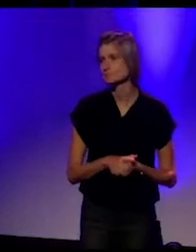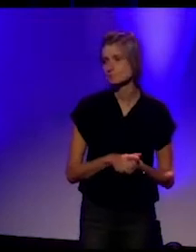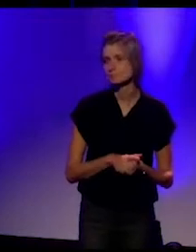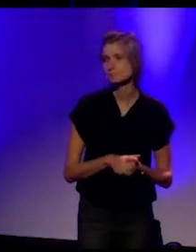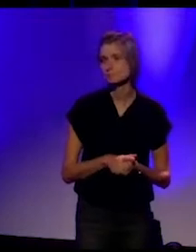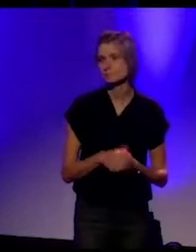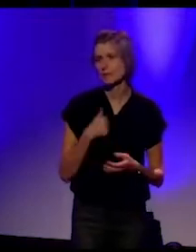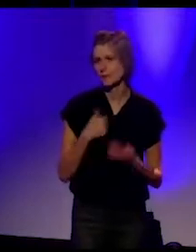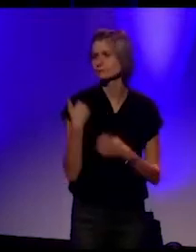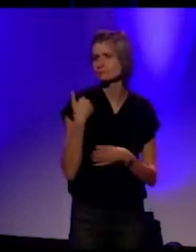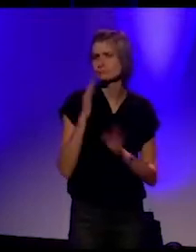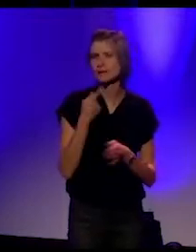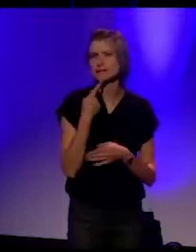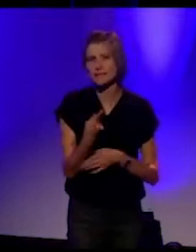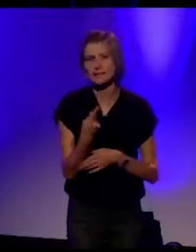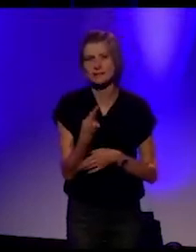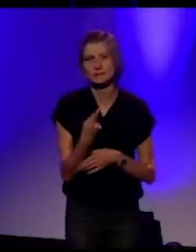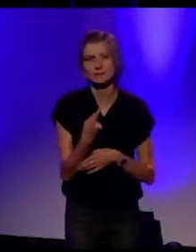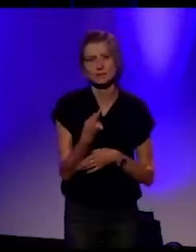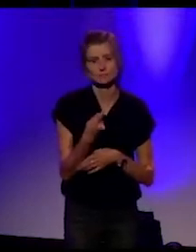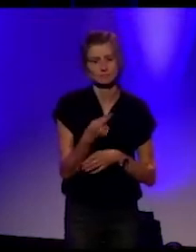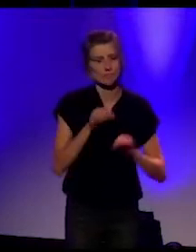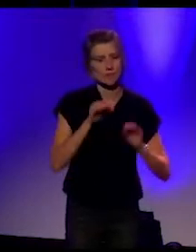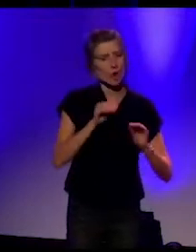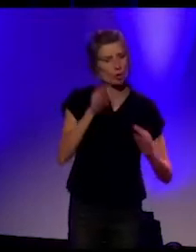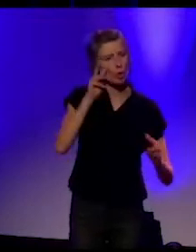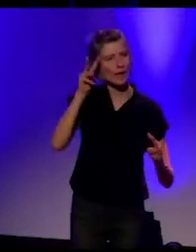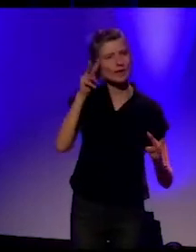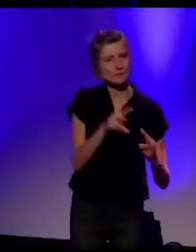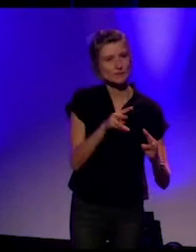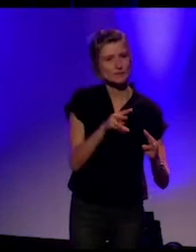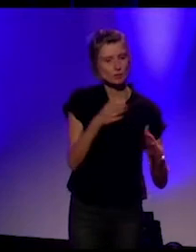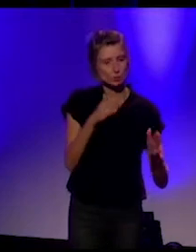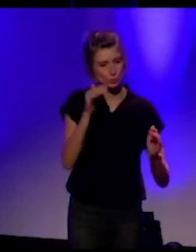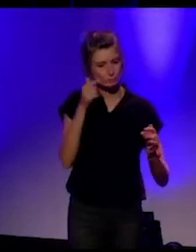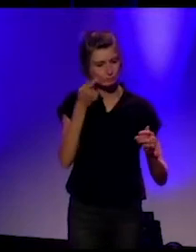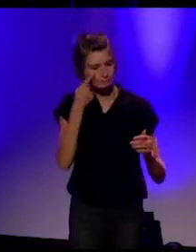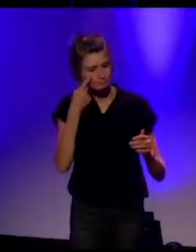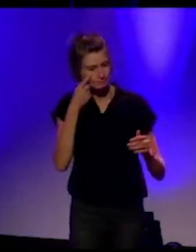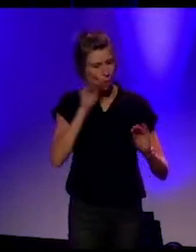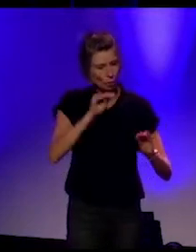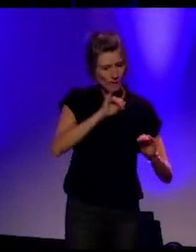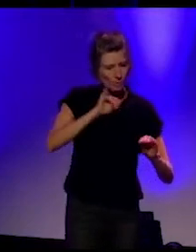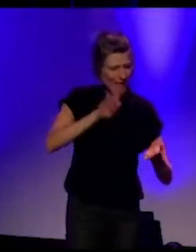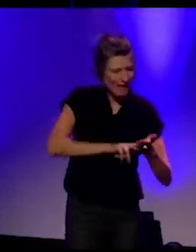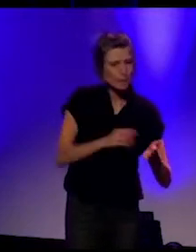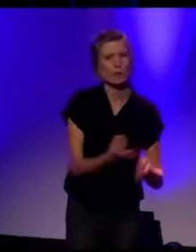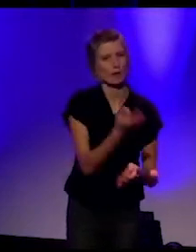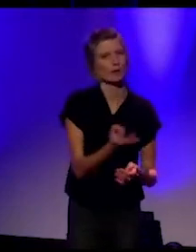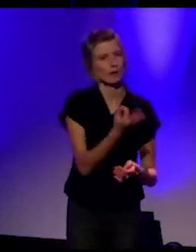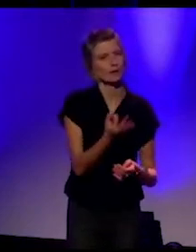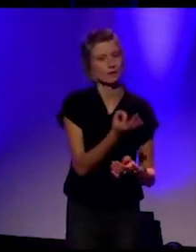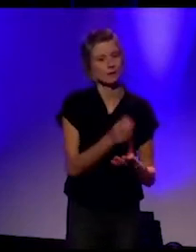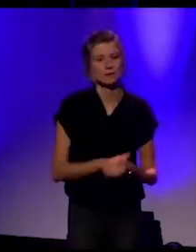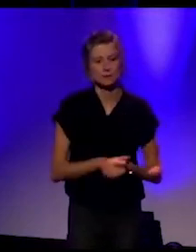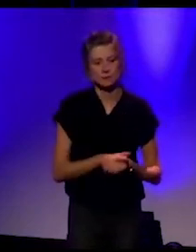wat ik zo net al aanhaalde, de link met de onderwijsvisie. Want we gaan hier naar de kern van ons onderwijs. En ik was heel blij met